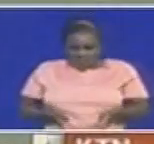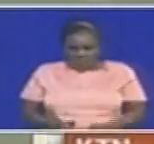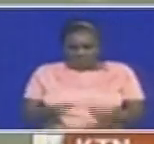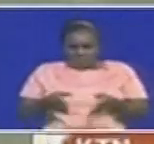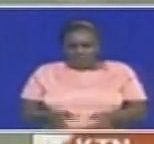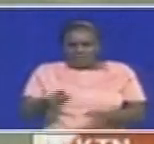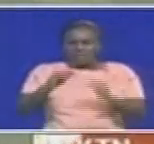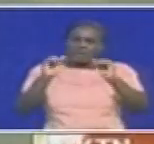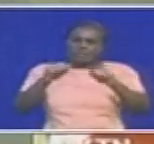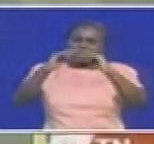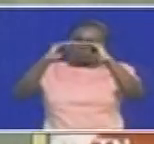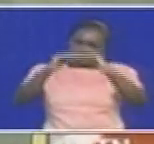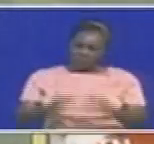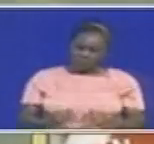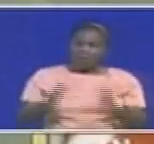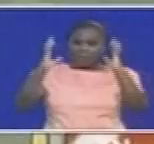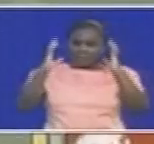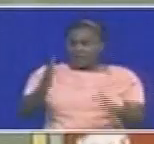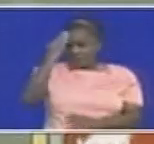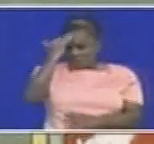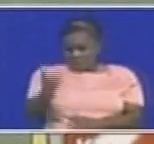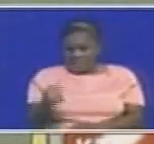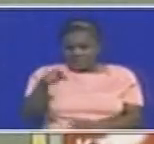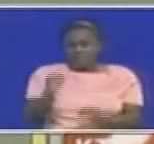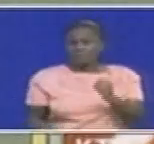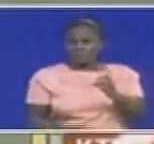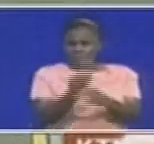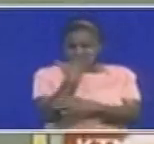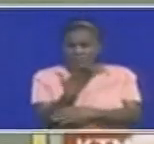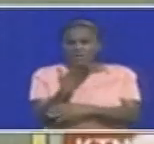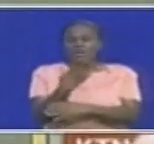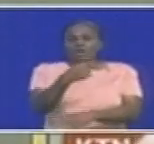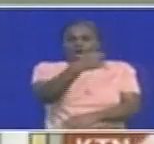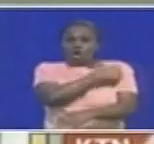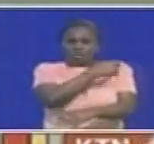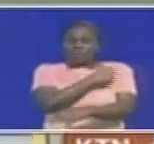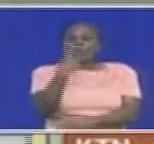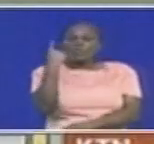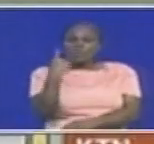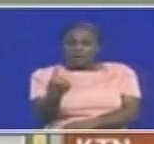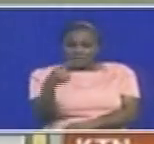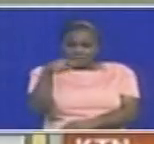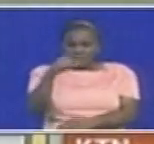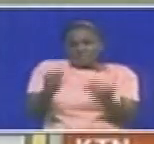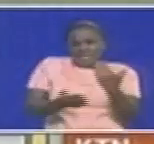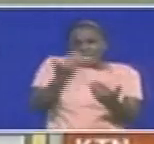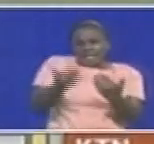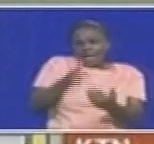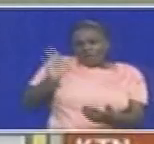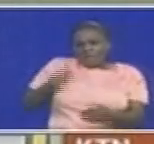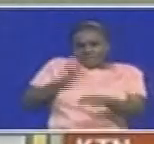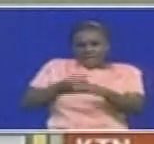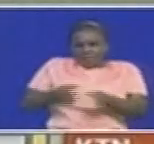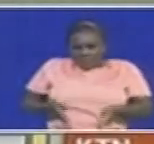huenda vikapungua kwa kiasi kikubwa. Hii ni kufuatia kuzinduliwa kwa zahanati moja iliyokuwa ikishughulikia kina mama wakati